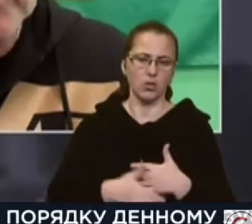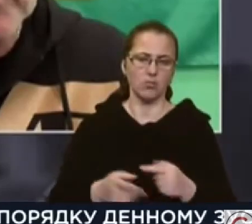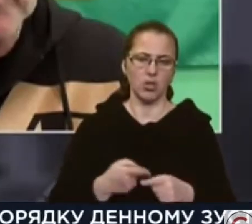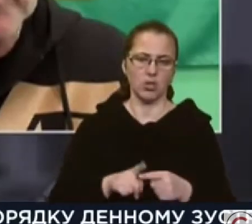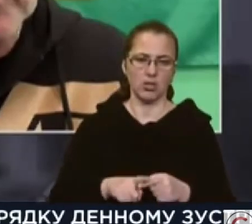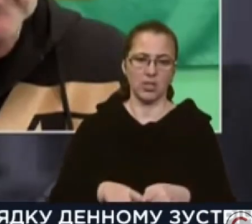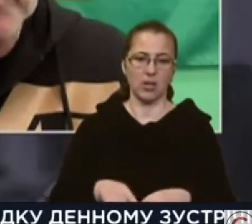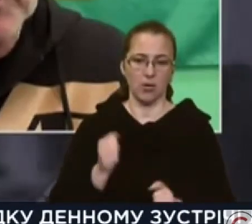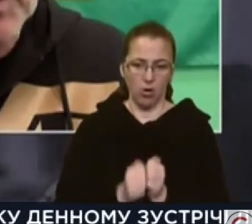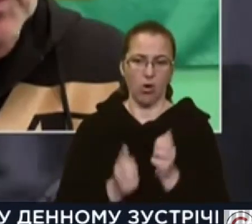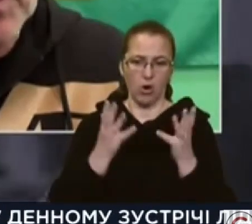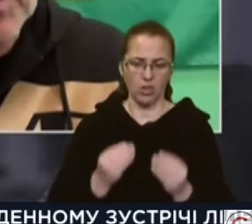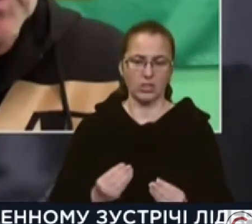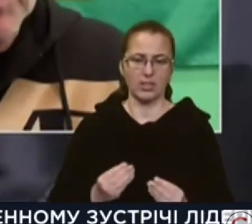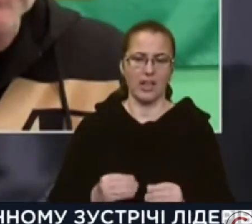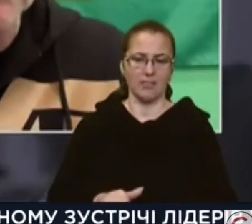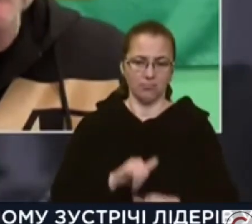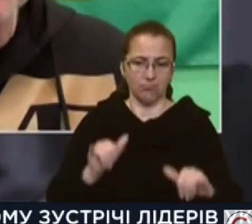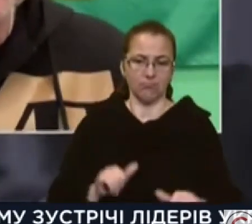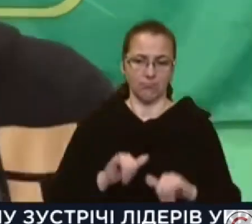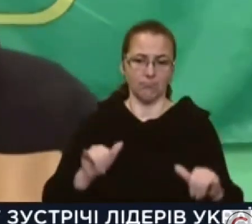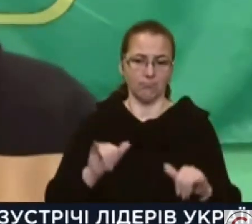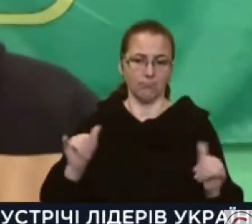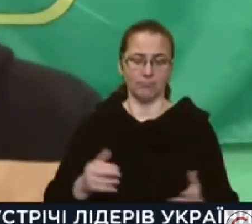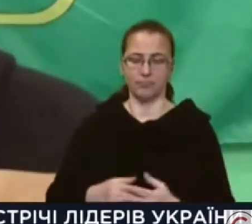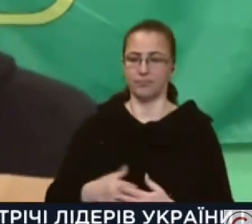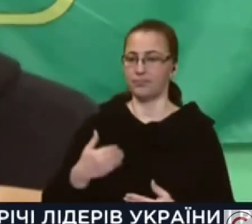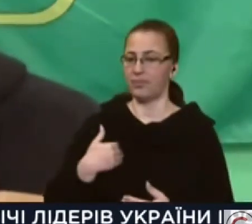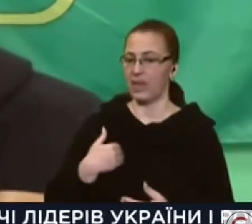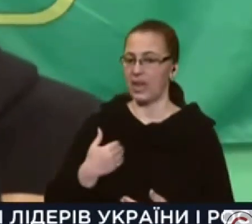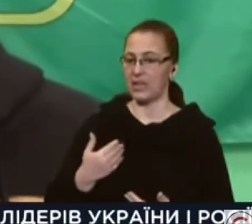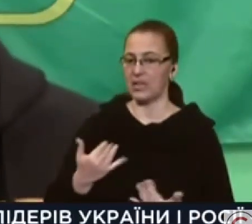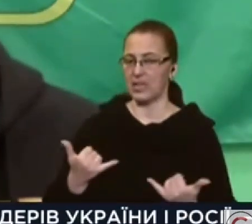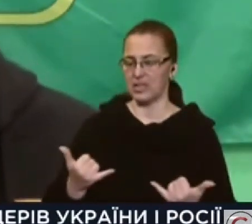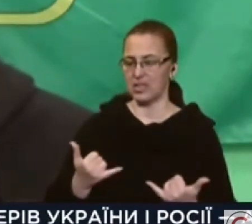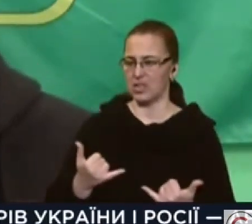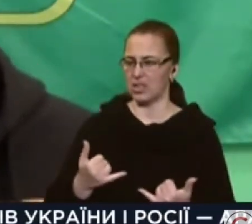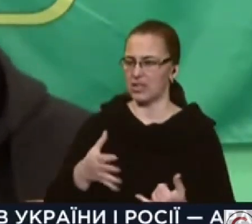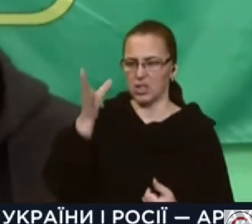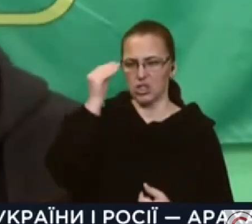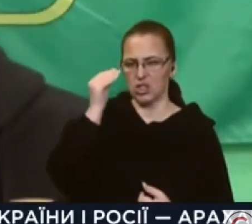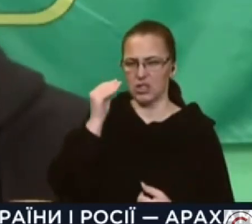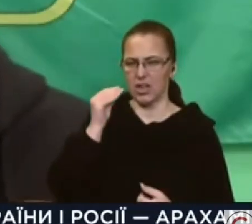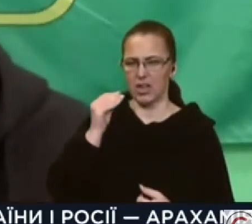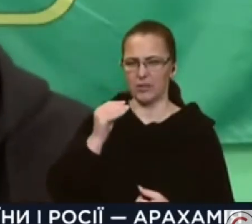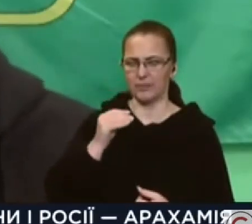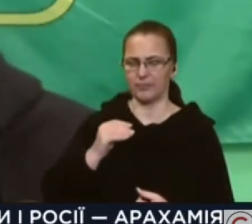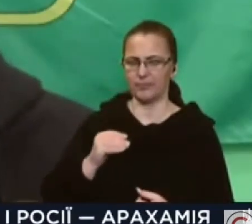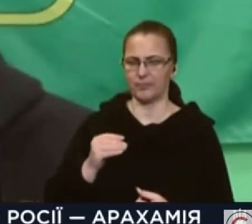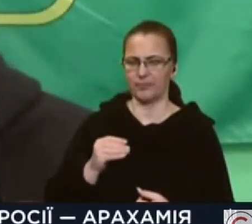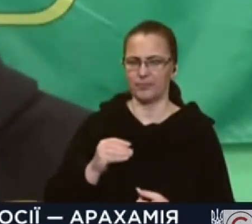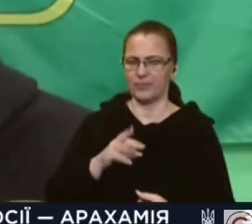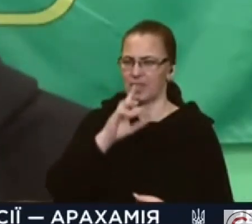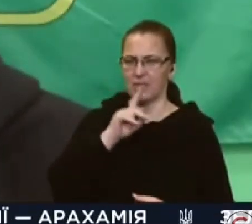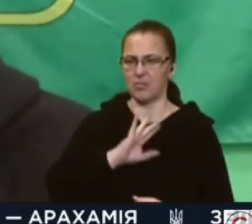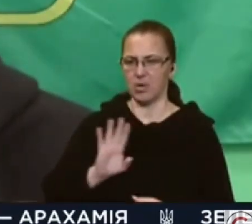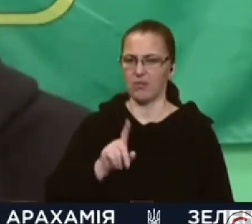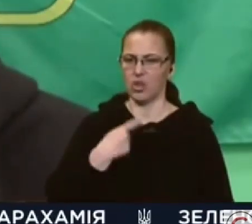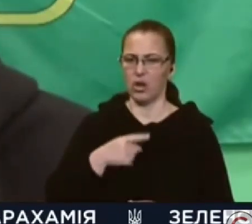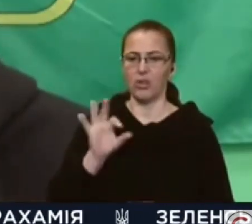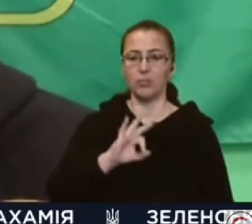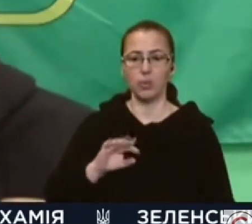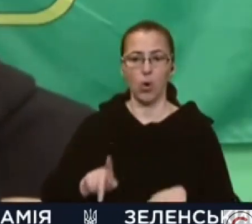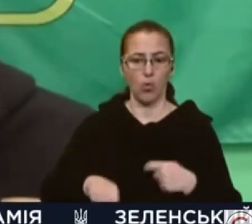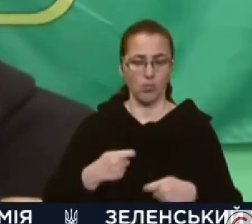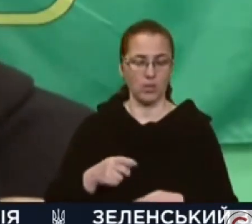ну, вочевидь, щодня збільшуються. Смотрите, я сейчас считаю некорректным говорить ни о каких убытках, потому что война